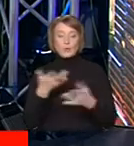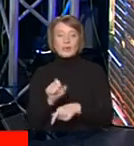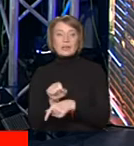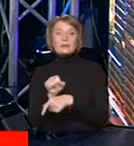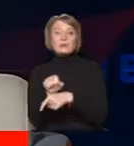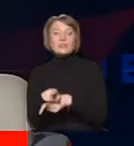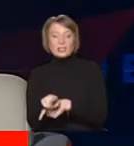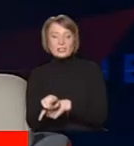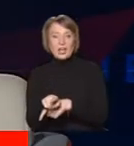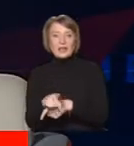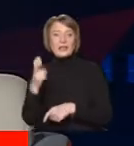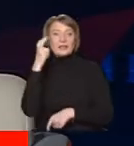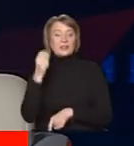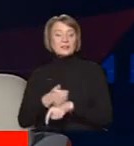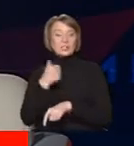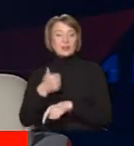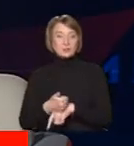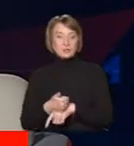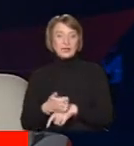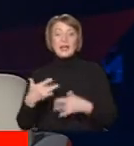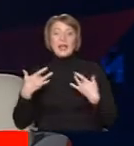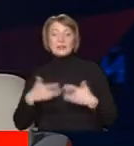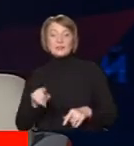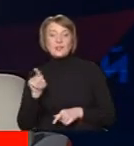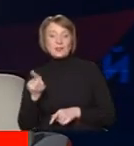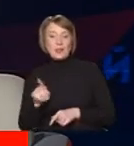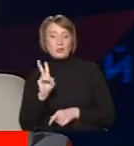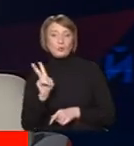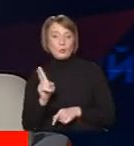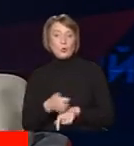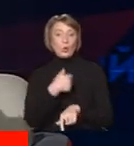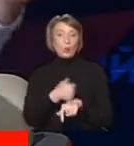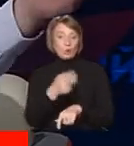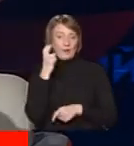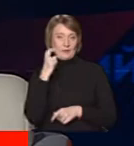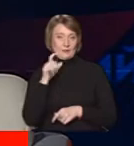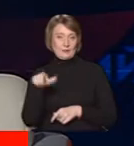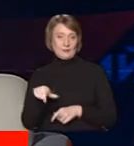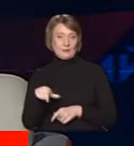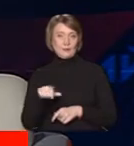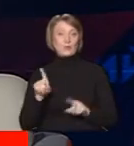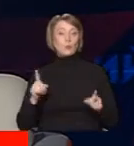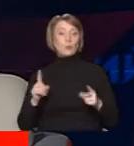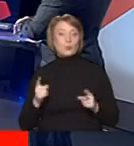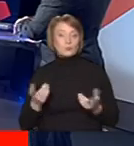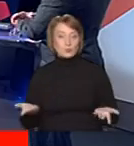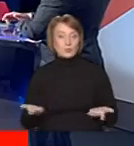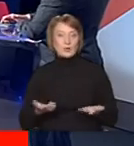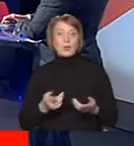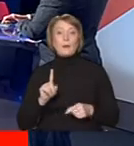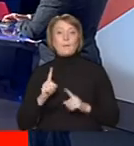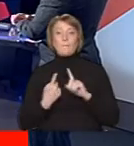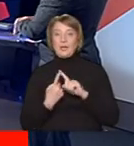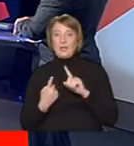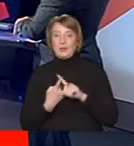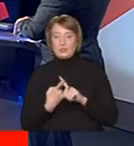голова, як голова Київської міської державної адміністрації, і звільняє якого міський голова, власне кажучи. Так от, що міг би зробити нормальний міський голова, так? Якщо, по-перше,